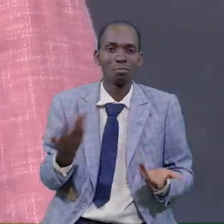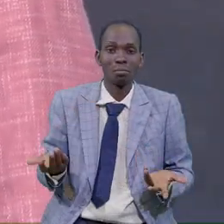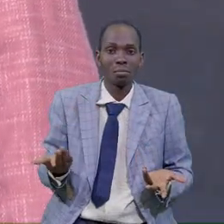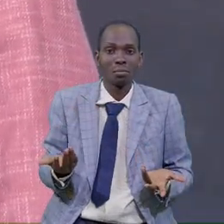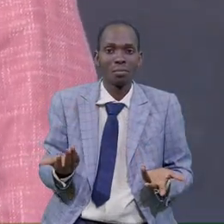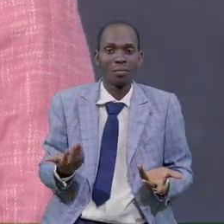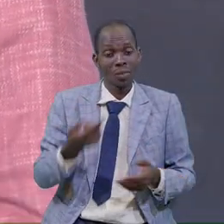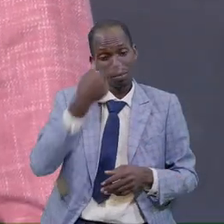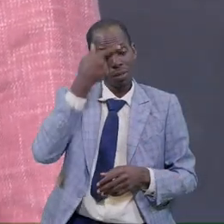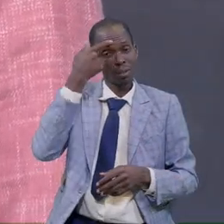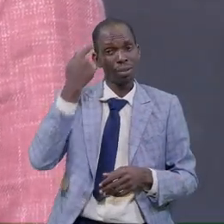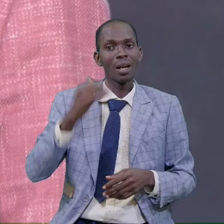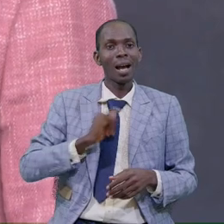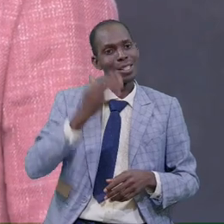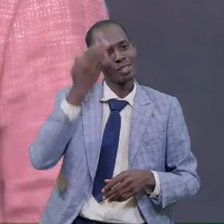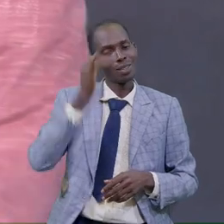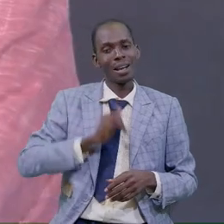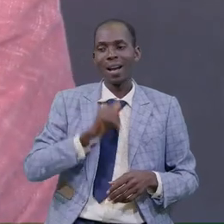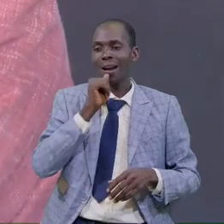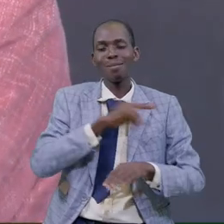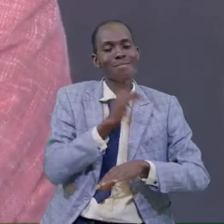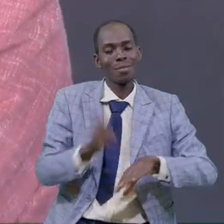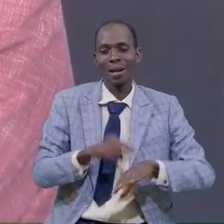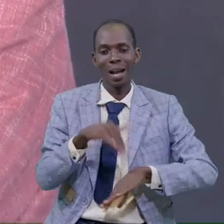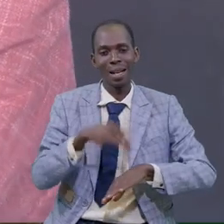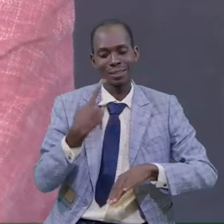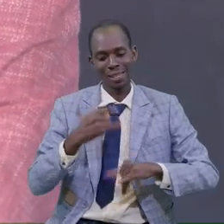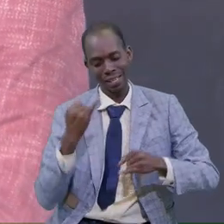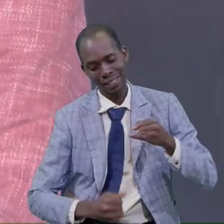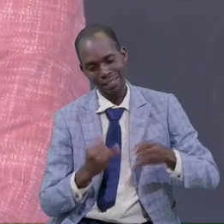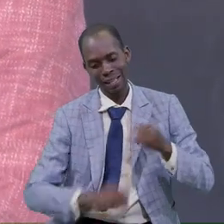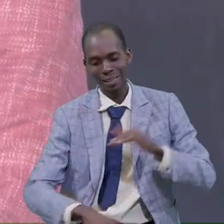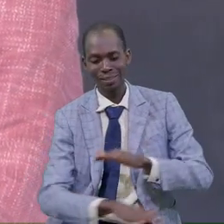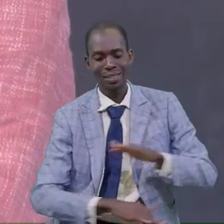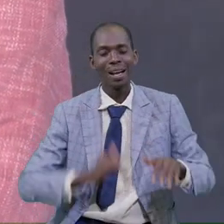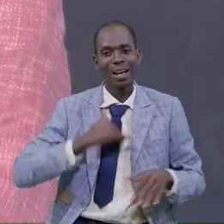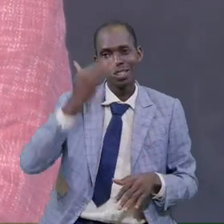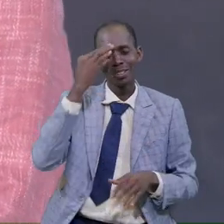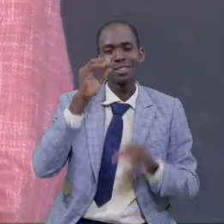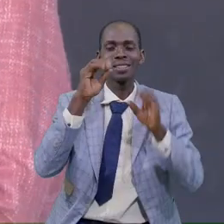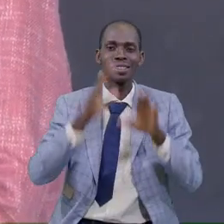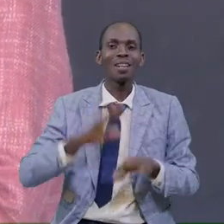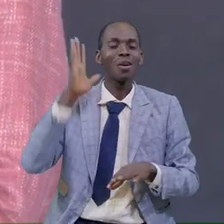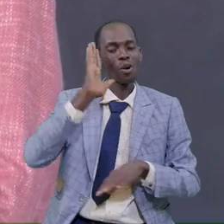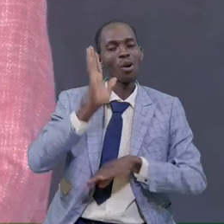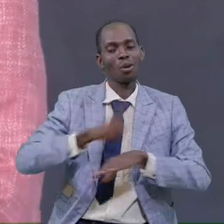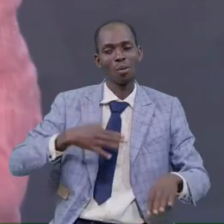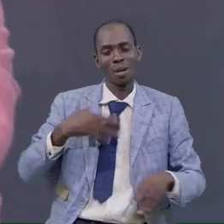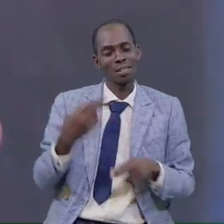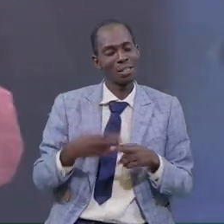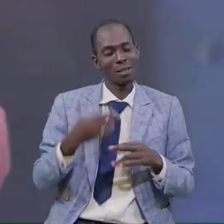Parce que j'étais toujours pratiquement dernier. Et je savais que c'était ma position. Et je savais qu'il allait donner mon nom en dernière